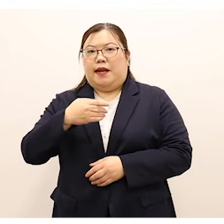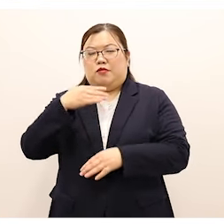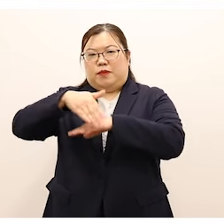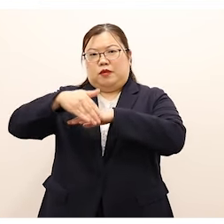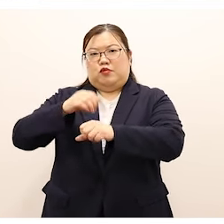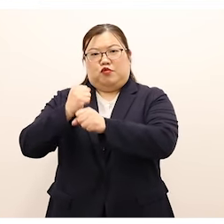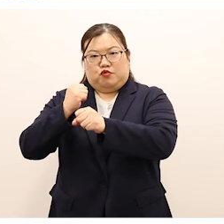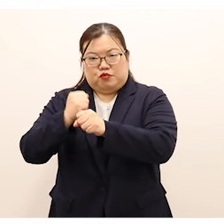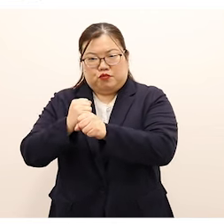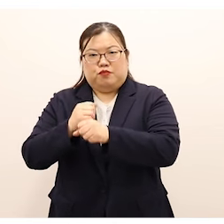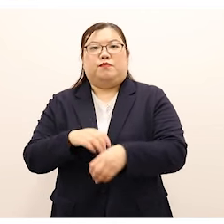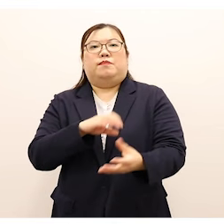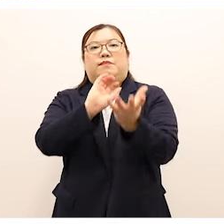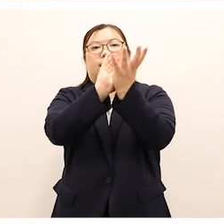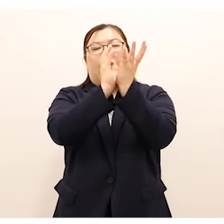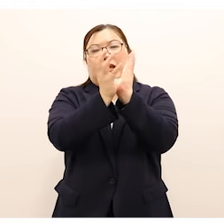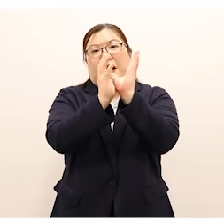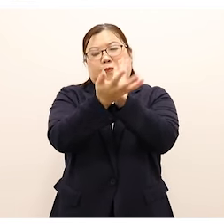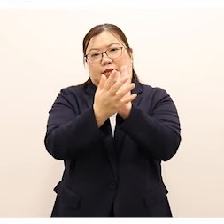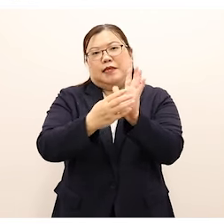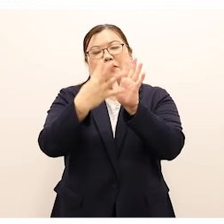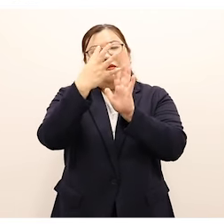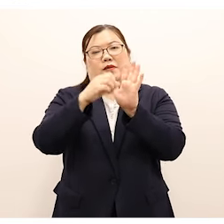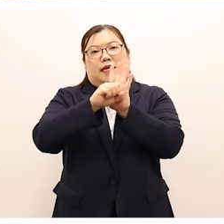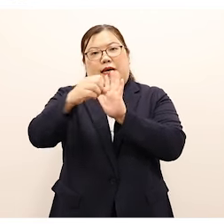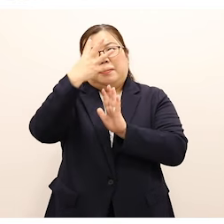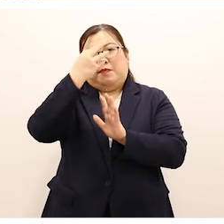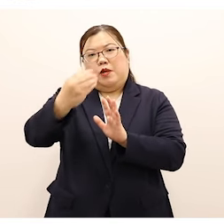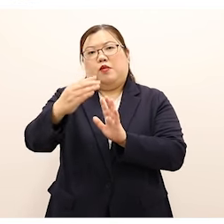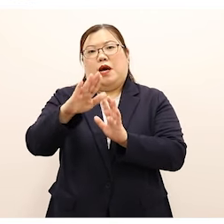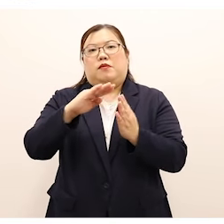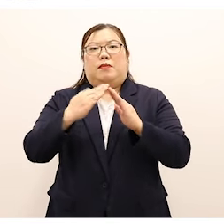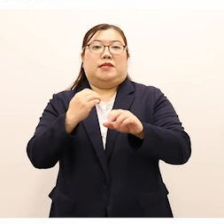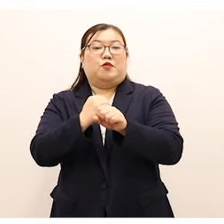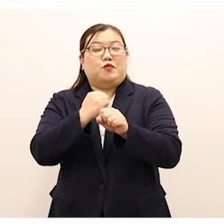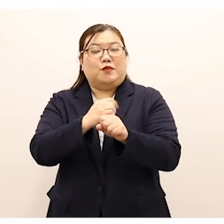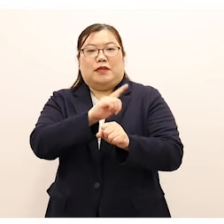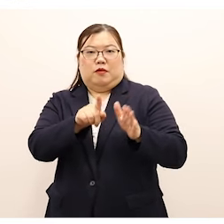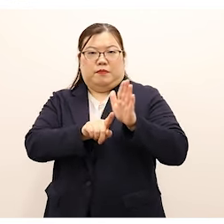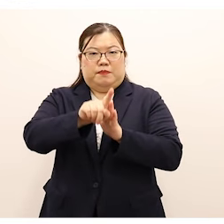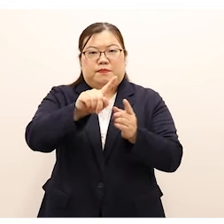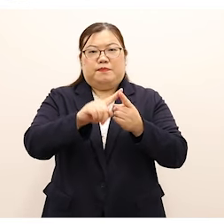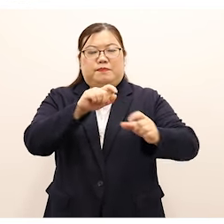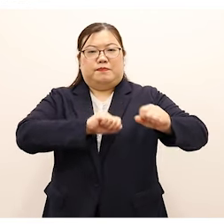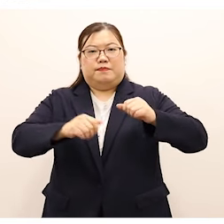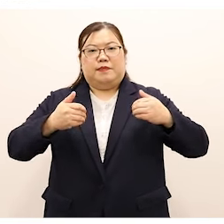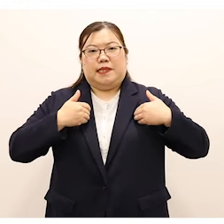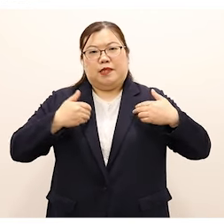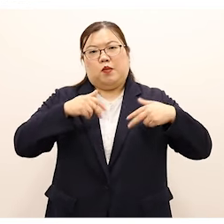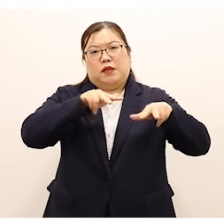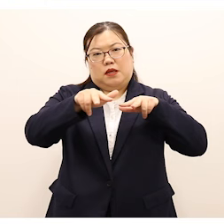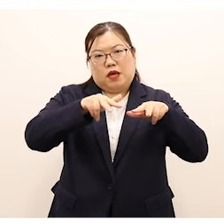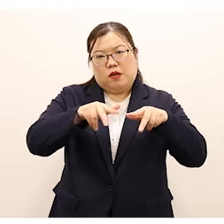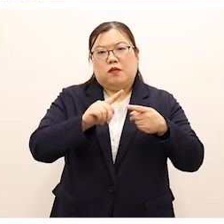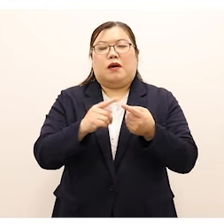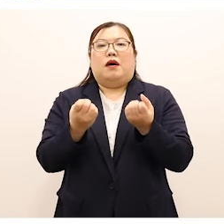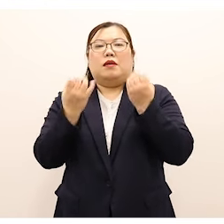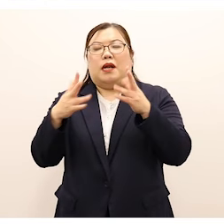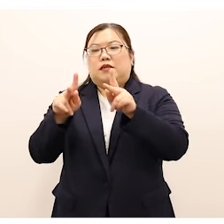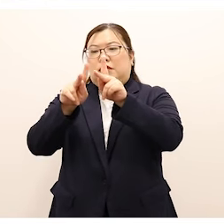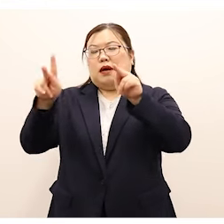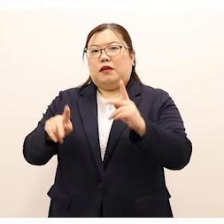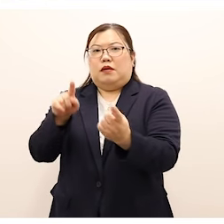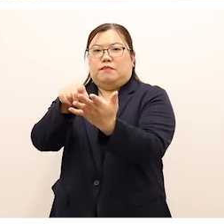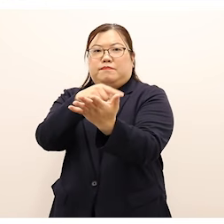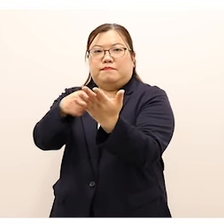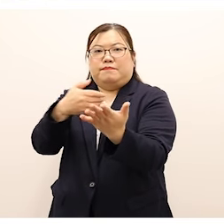火を生かした魅力ある街づくりなど優先的に取り組む施策や新たな行政課題に対応できる組